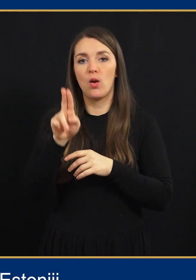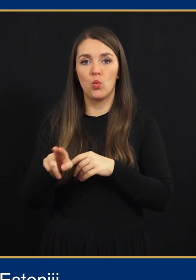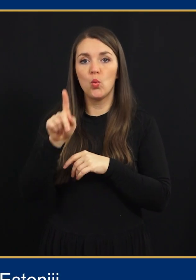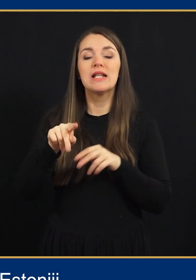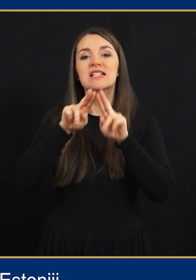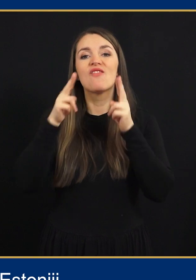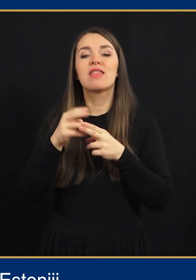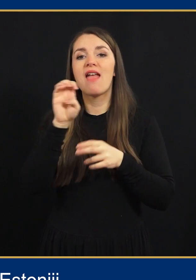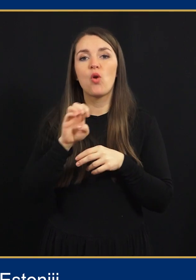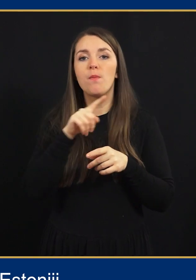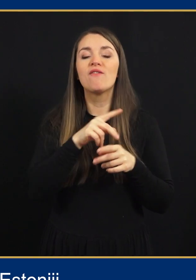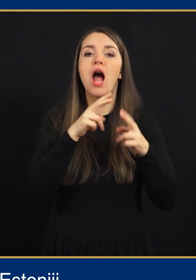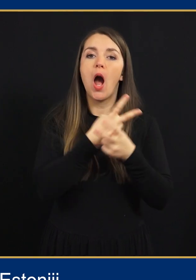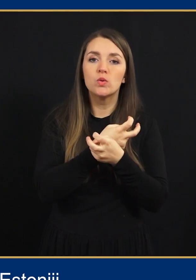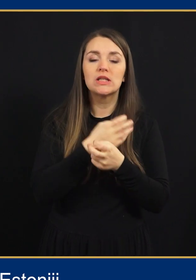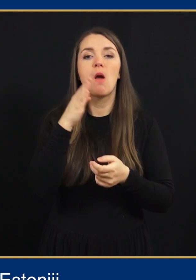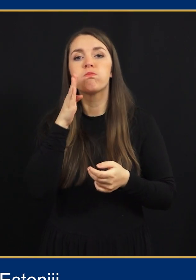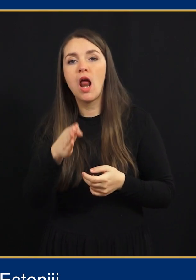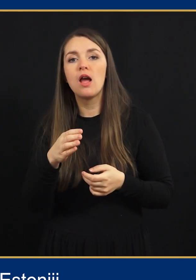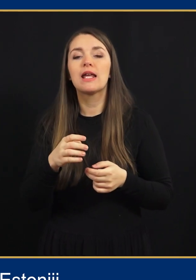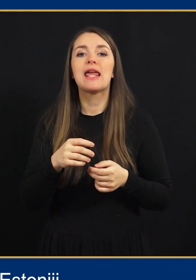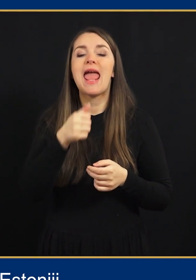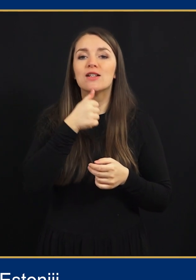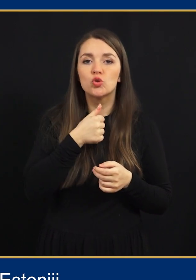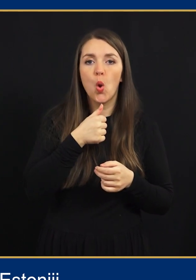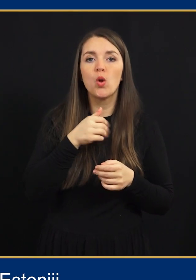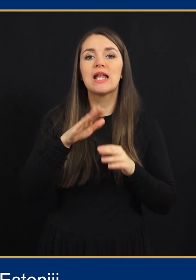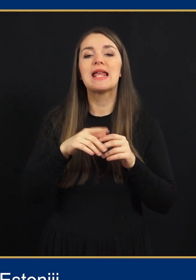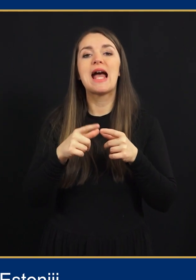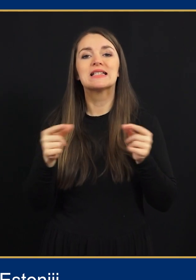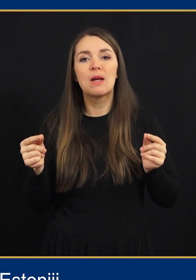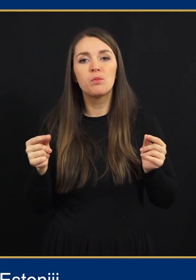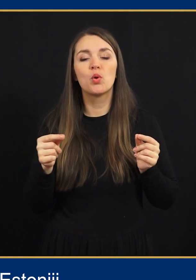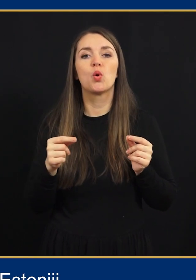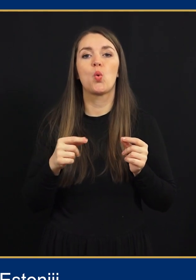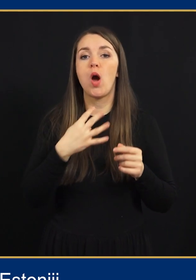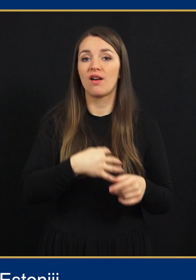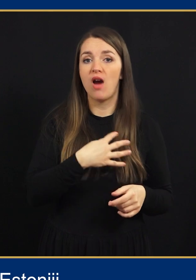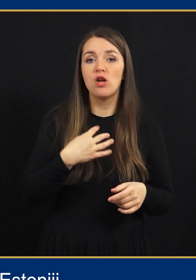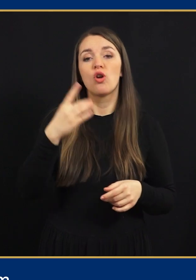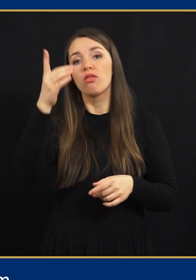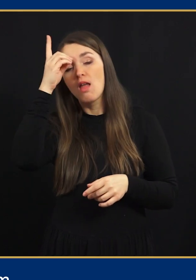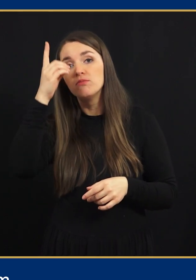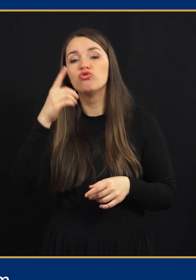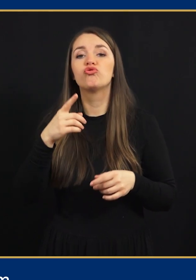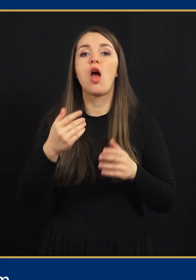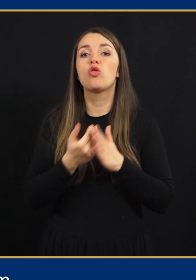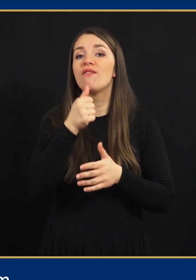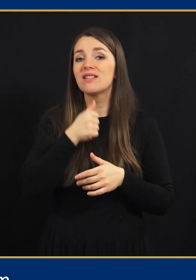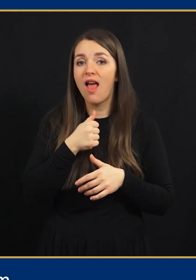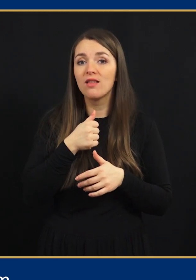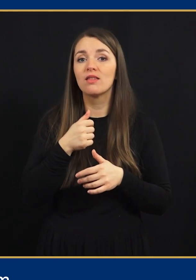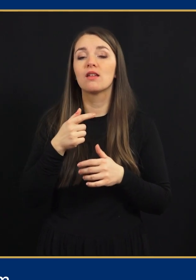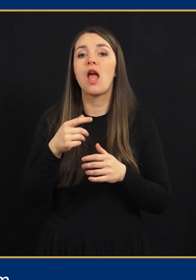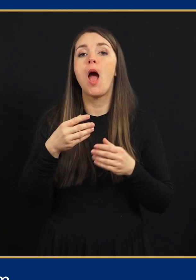Svet Evrope v Avstriji, Belgiji, Estoniji, na Cipru, Hrvaškem, v Nemčiji, na Novi